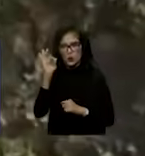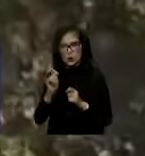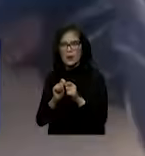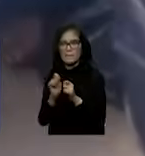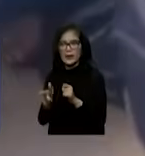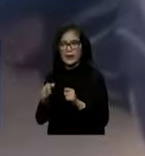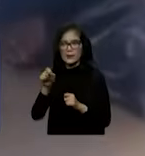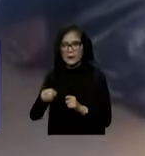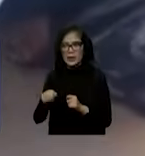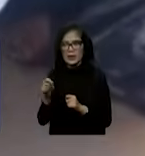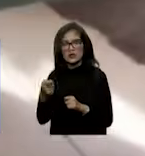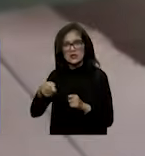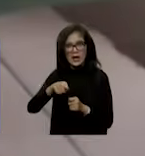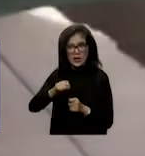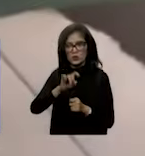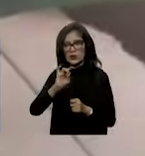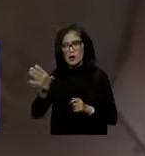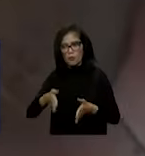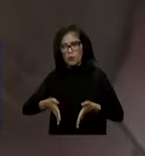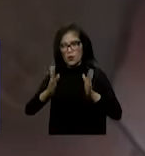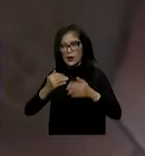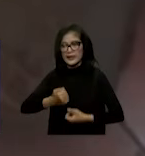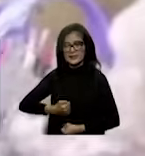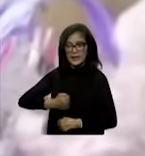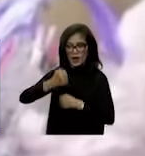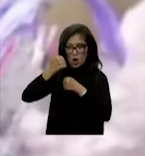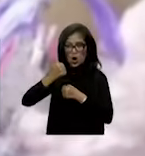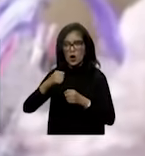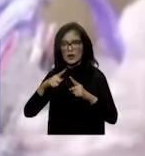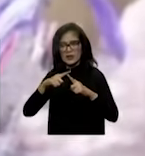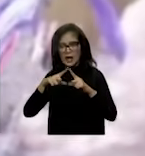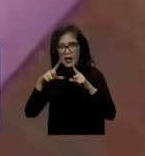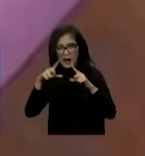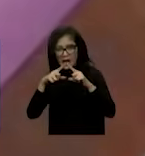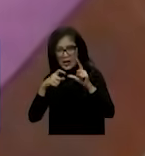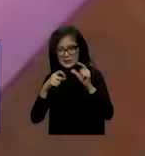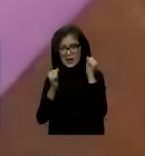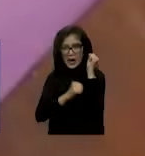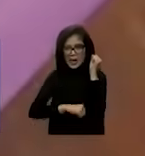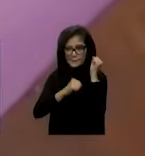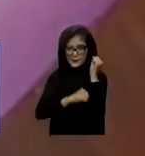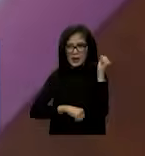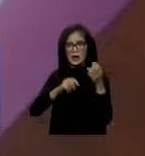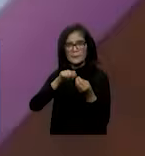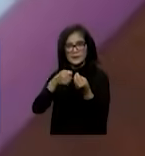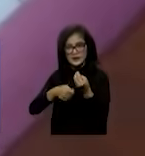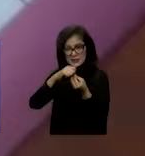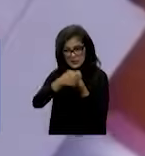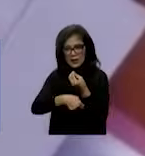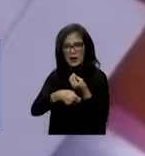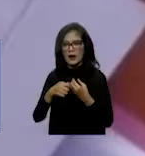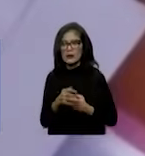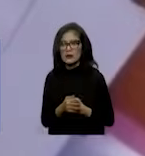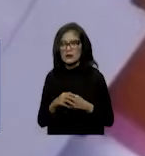dengan hasil pertanian seperti singkong, talas, kelapa, serta pisang. Meskipun tidak ada biaya sekolah, namun pendaftaran dengan